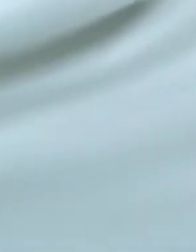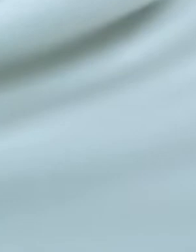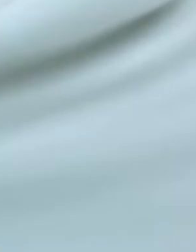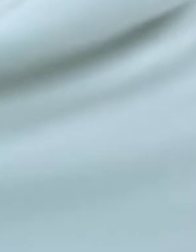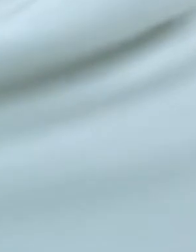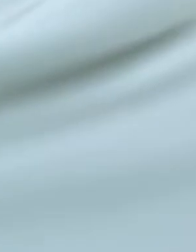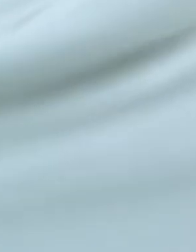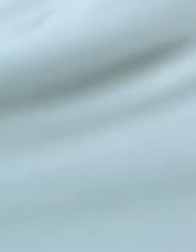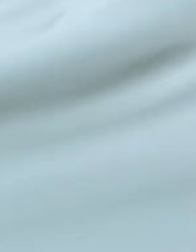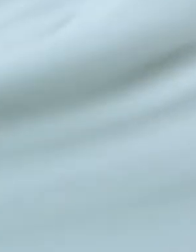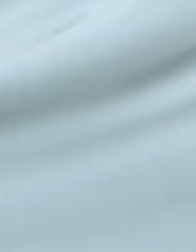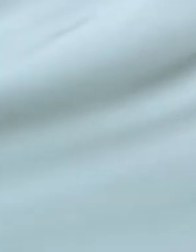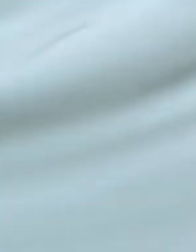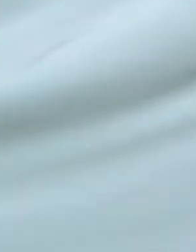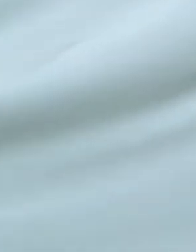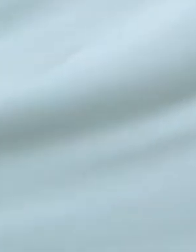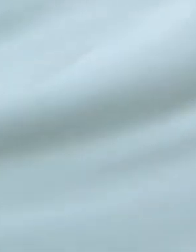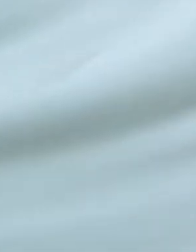으